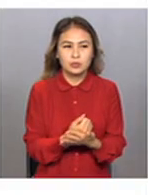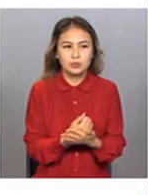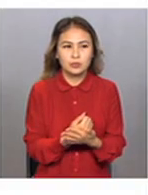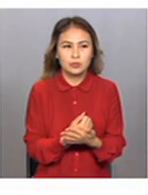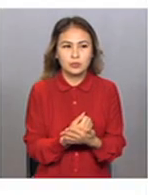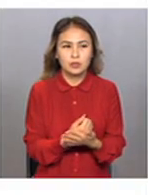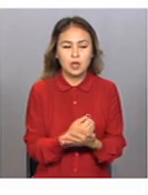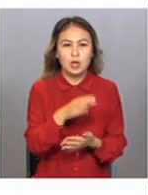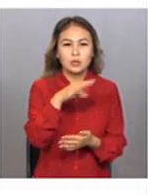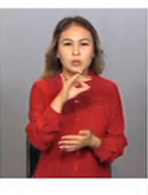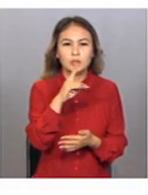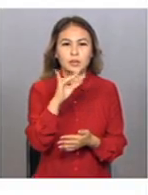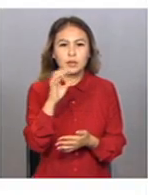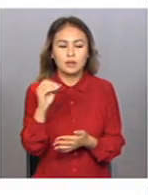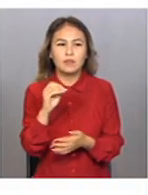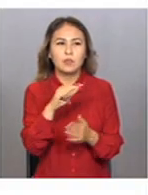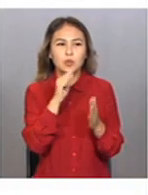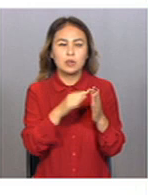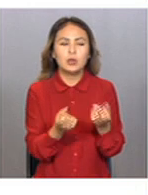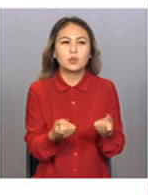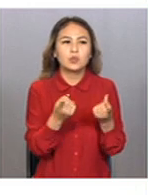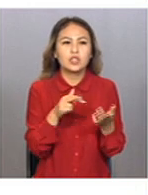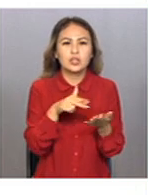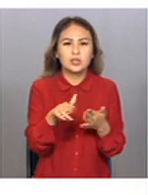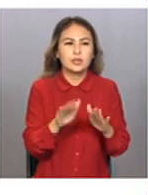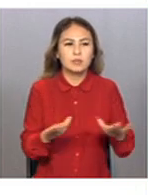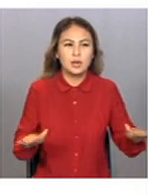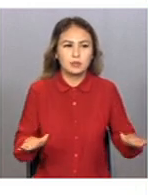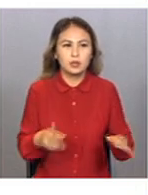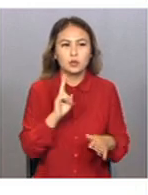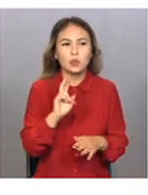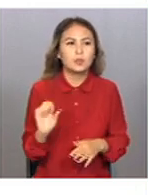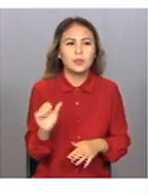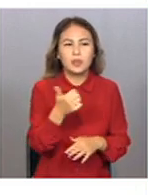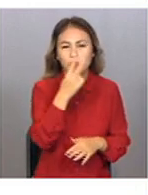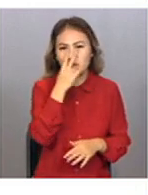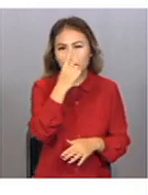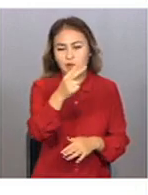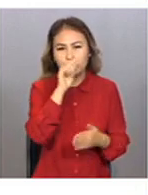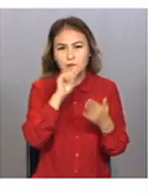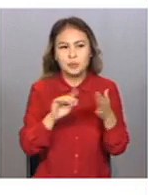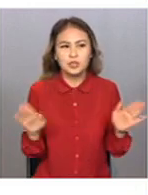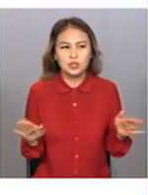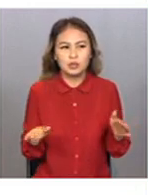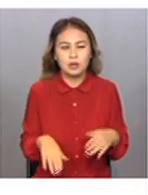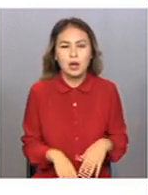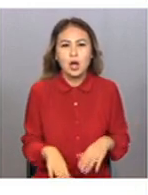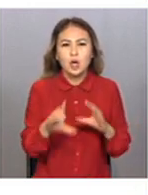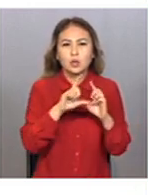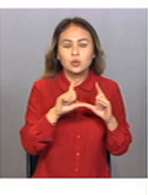получились? Тонкие вопросы. Откуда шли ребята? Кто первый увидел птичек?